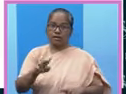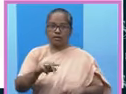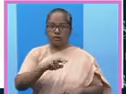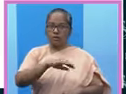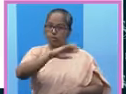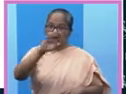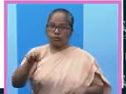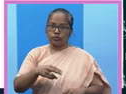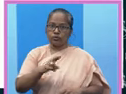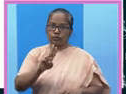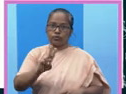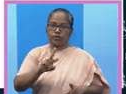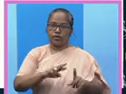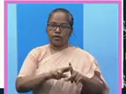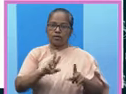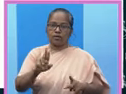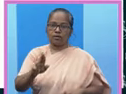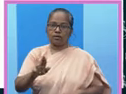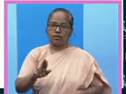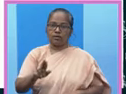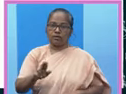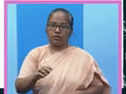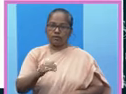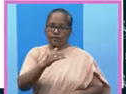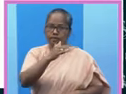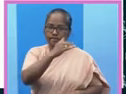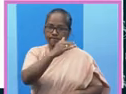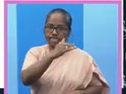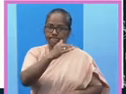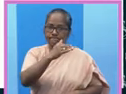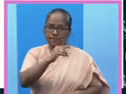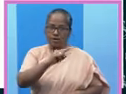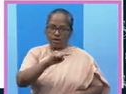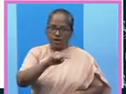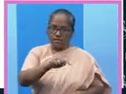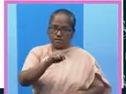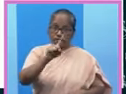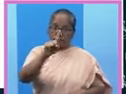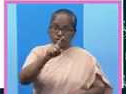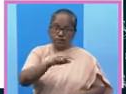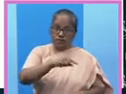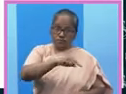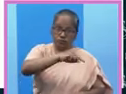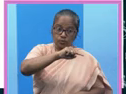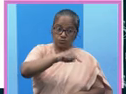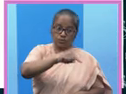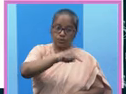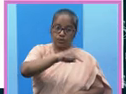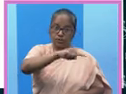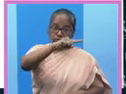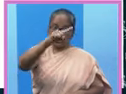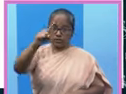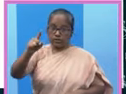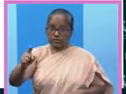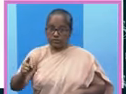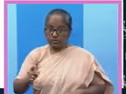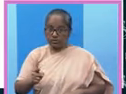முழுவதும் 2πr. இங்கே இந்த வில்லி நீளம் சொல்கிறேன், எங்கேருந்து? இது இந்த புள்ளியிலிருந்து